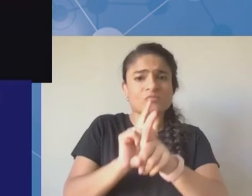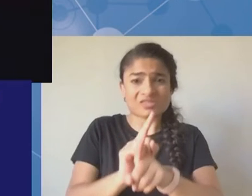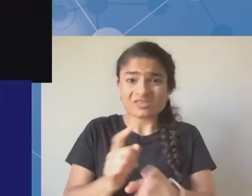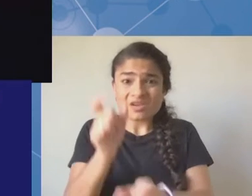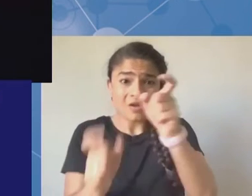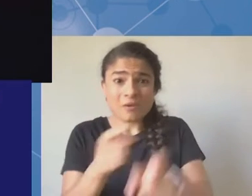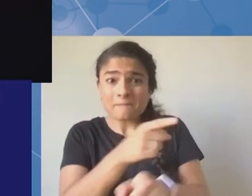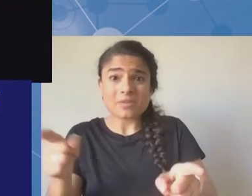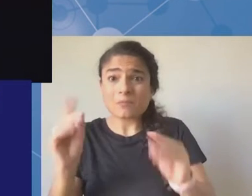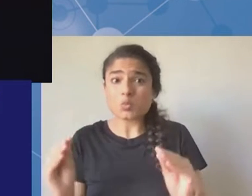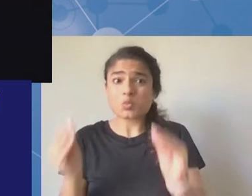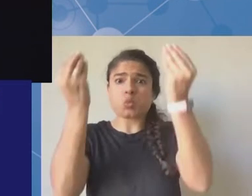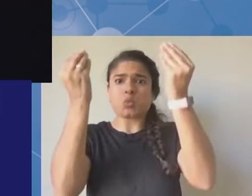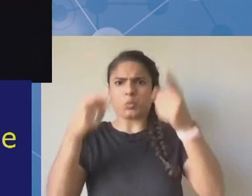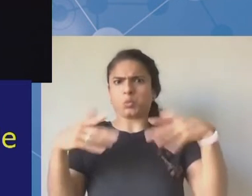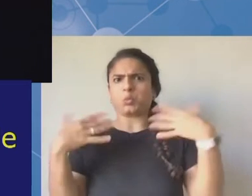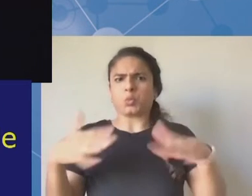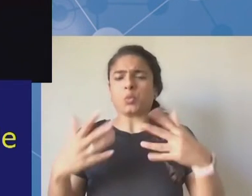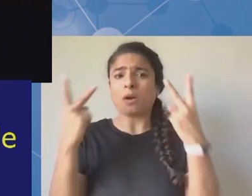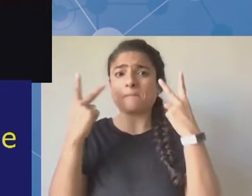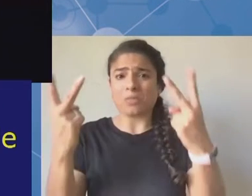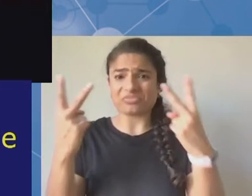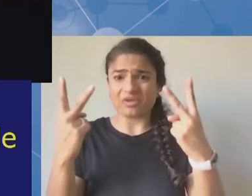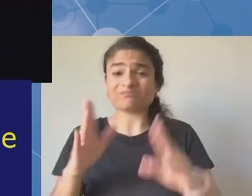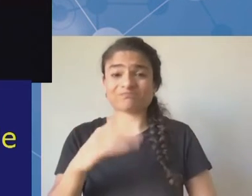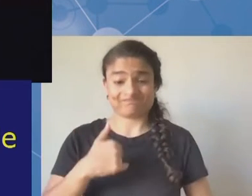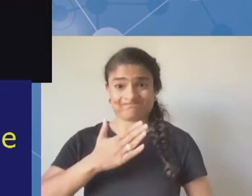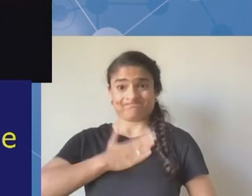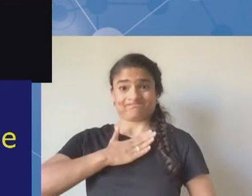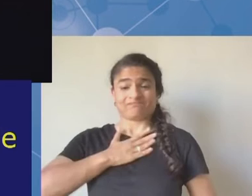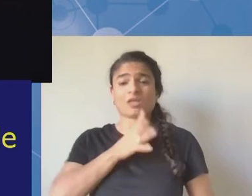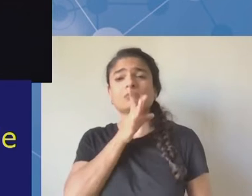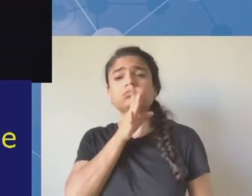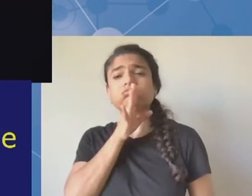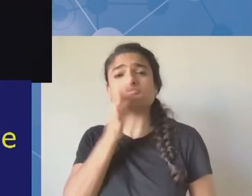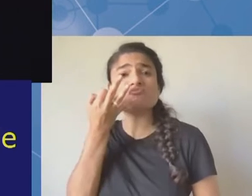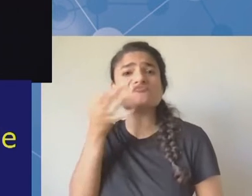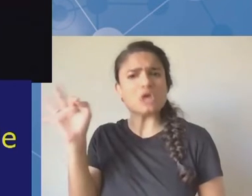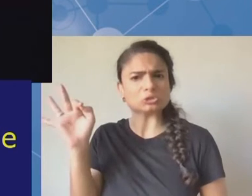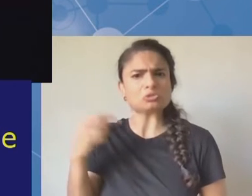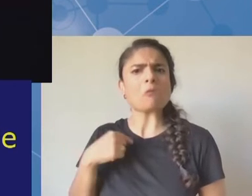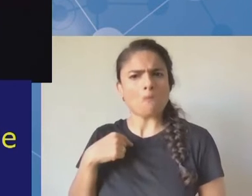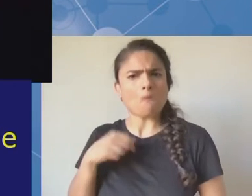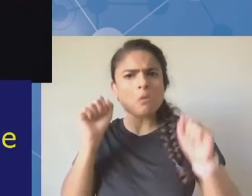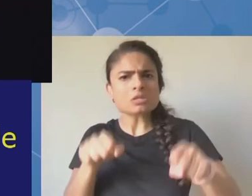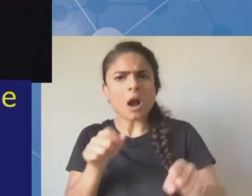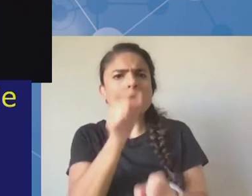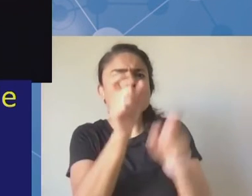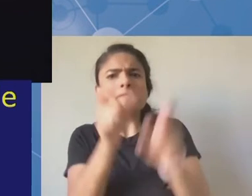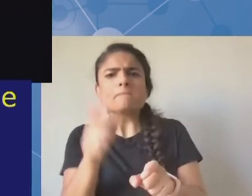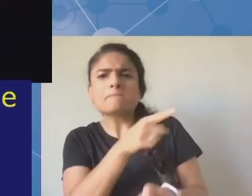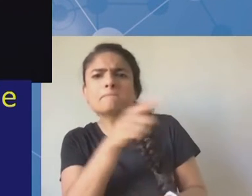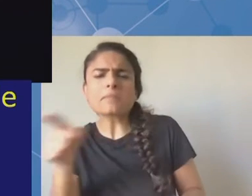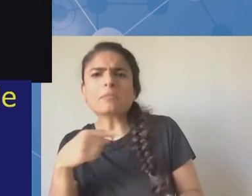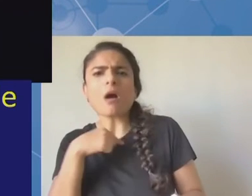говорю на французском языке, к счастью, и благодаря этому я могла связаться и поговорить с людьми